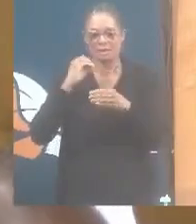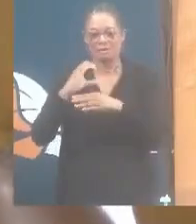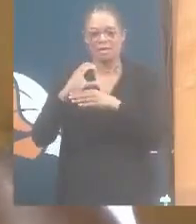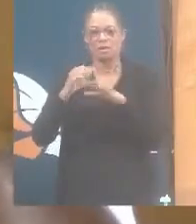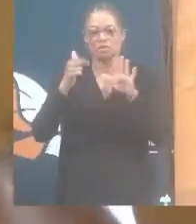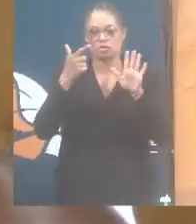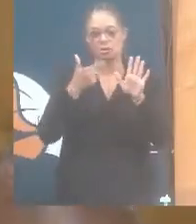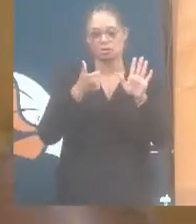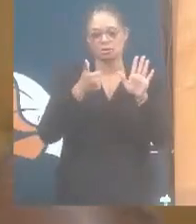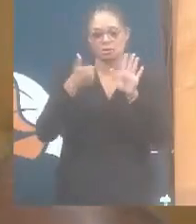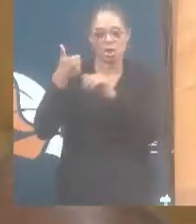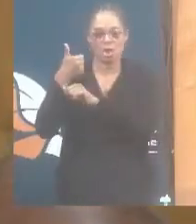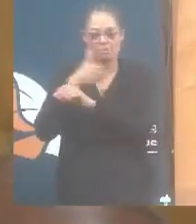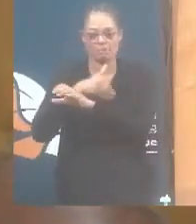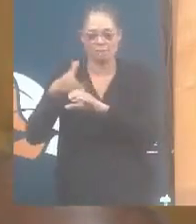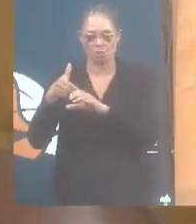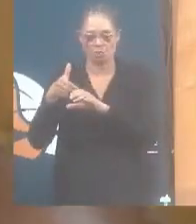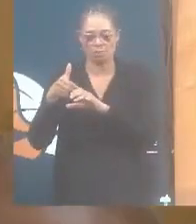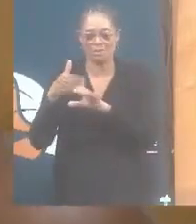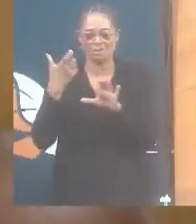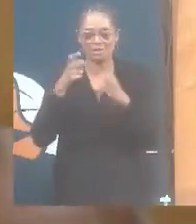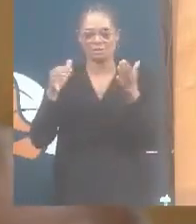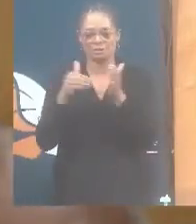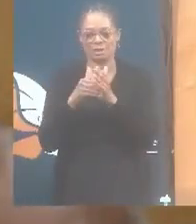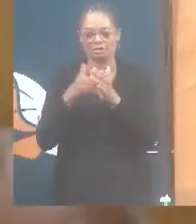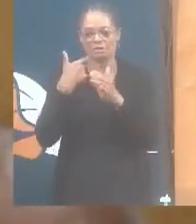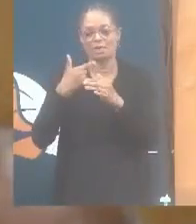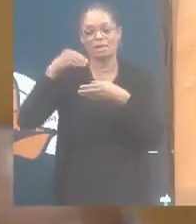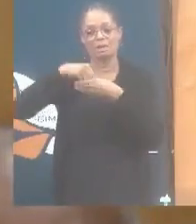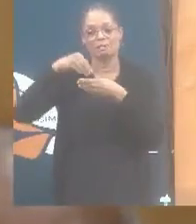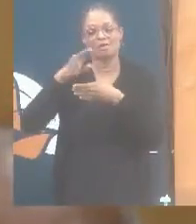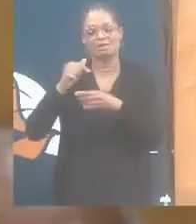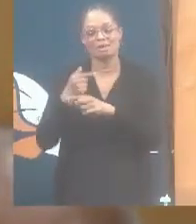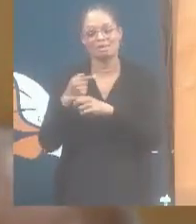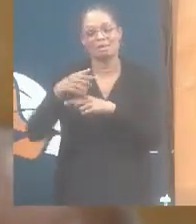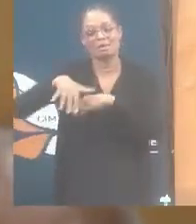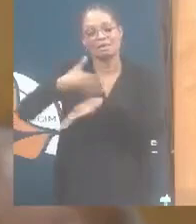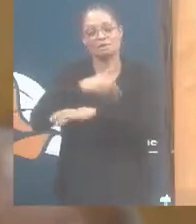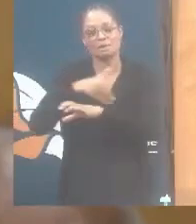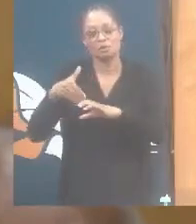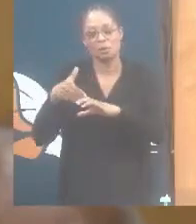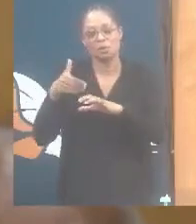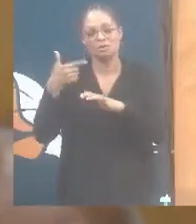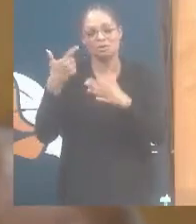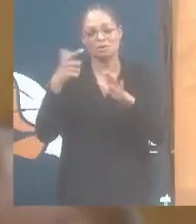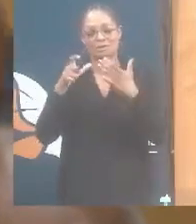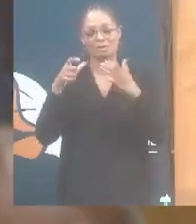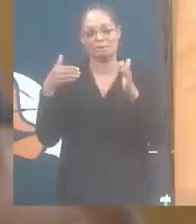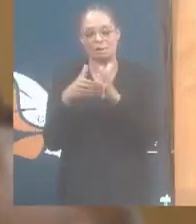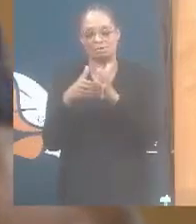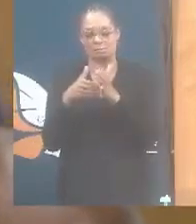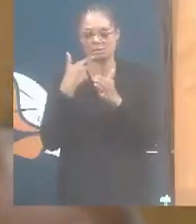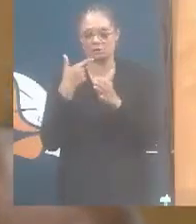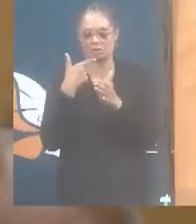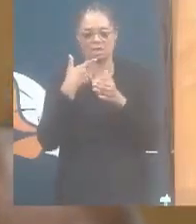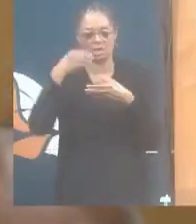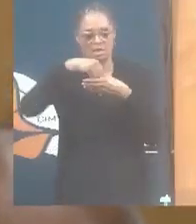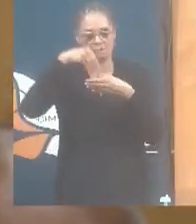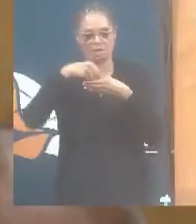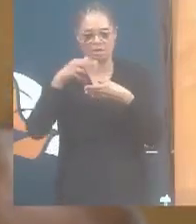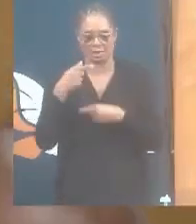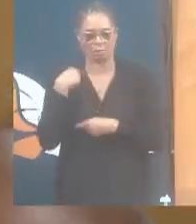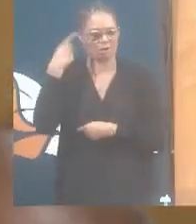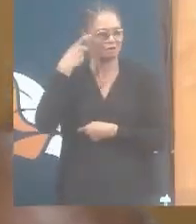une épargne nette de l'ordre de 15 700 000 au BP 2022. Donc l'épargne nette est dans mon raisonnement, c'est ce que je me